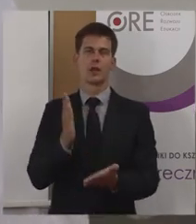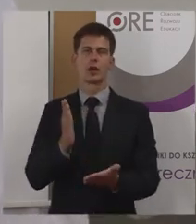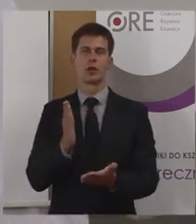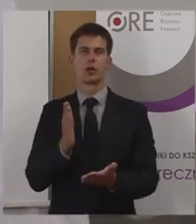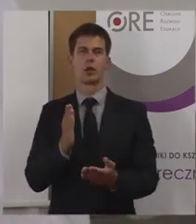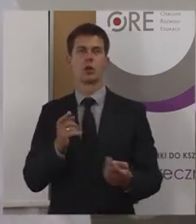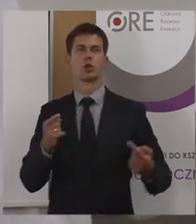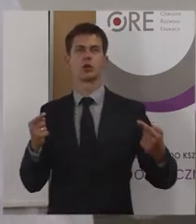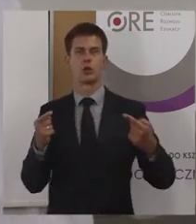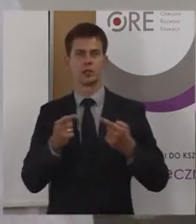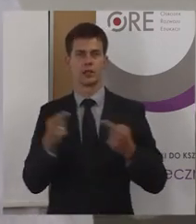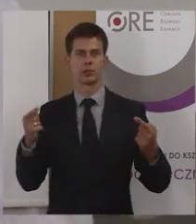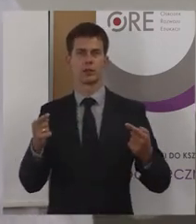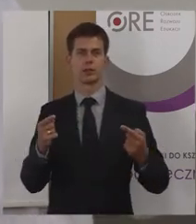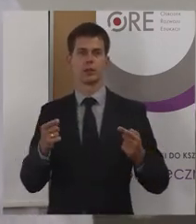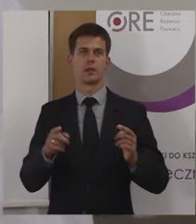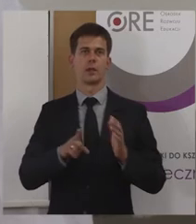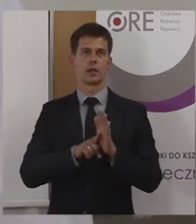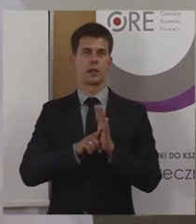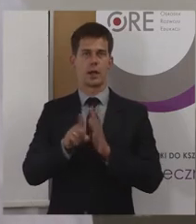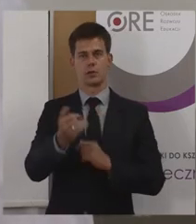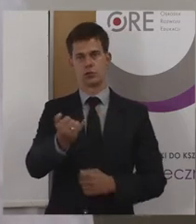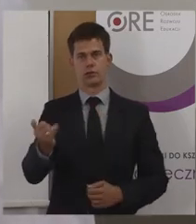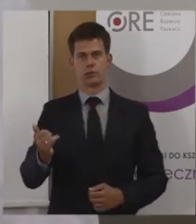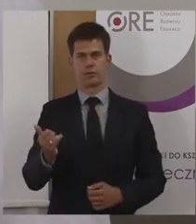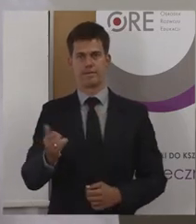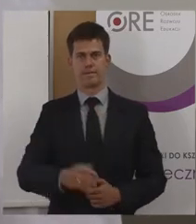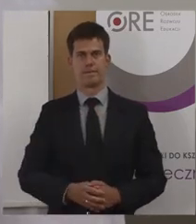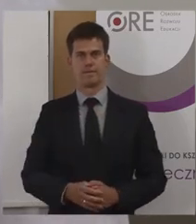dostępności tego, co jest tworzone, tego, co powstaje.